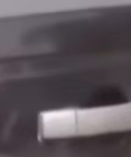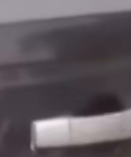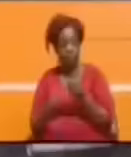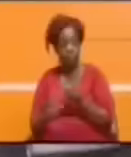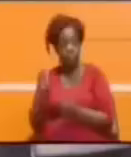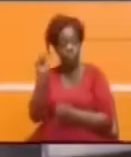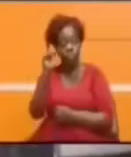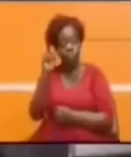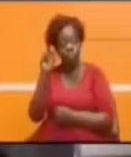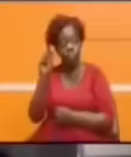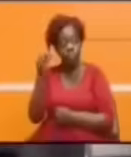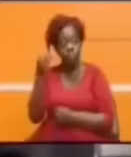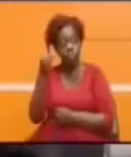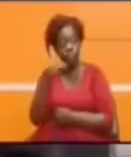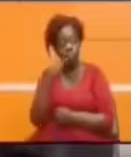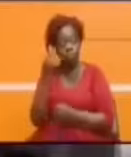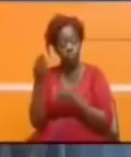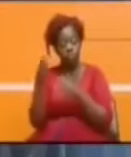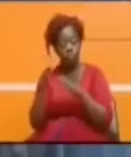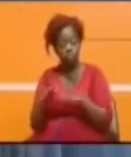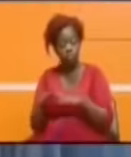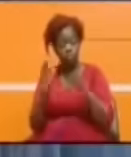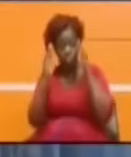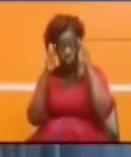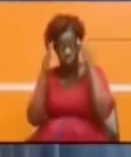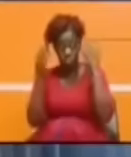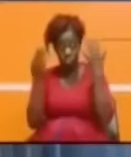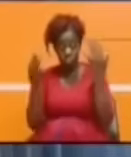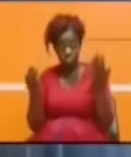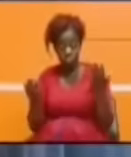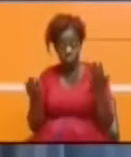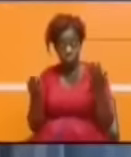Muwonge eyafudde kibwatukira.